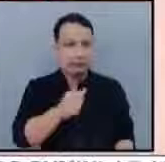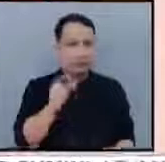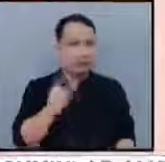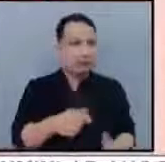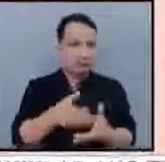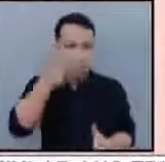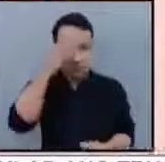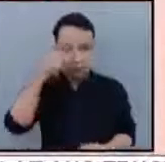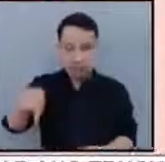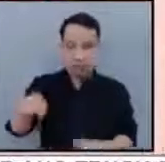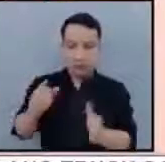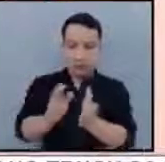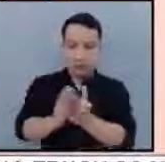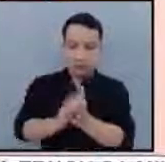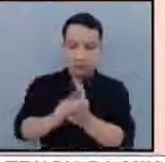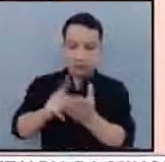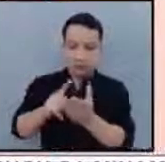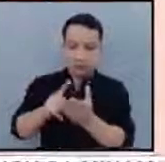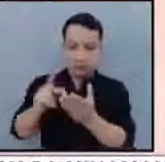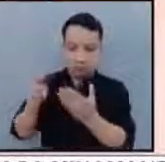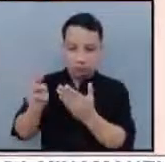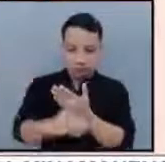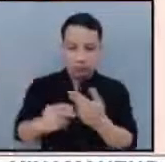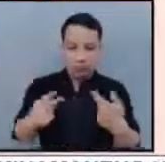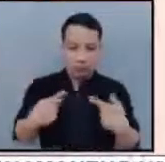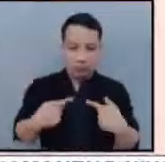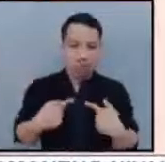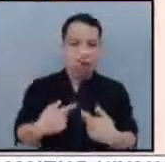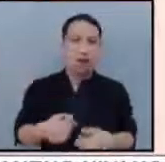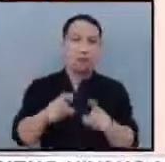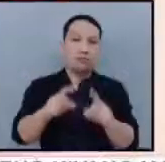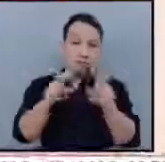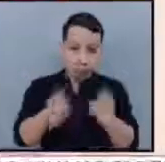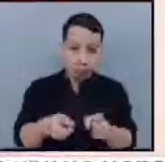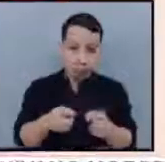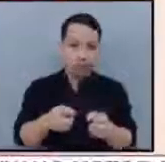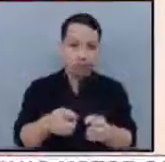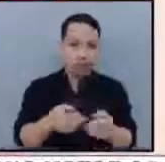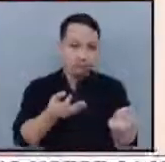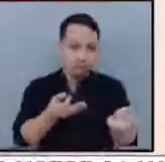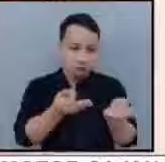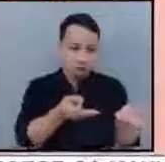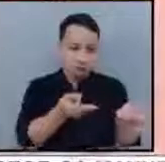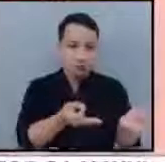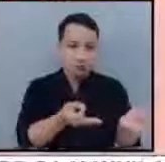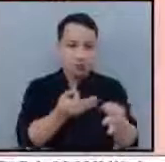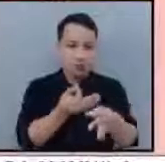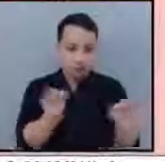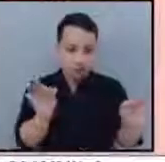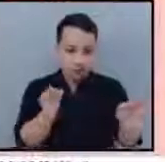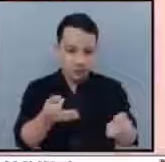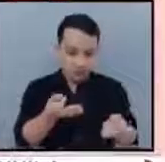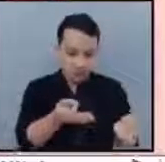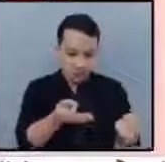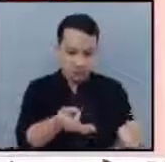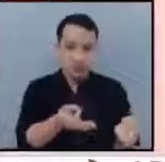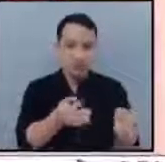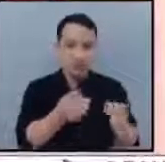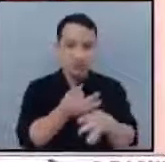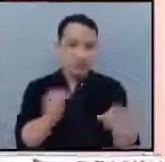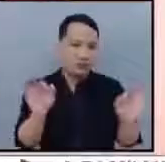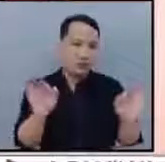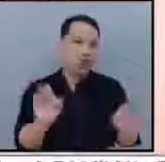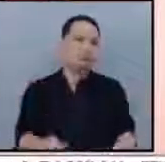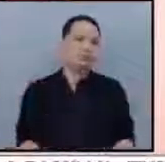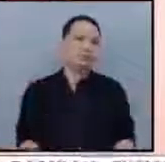program, Balugo Pagkaonsakto Program, which is a hunger pre-lunch program. Libre po yung lunch ng